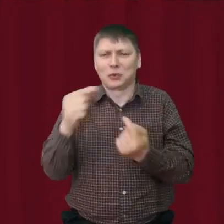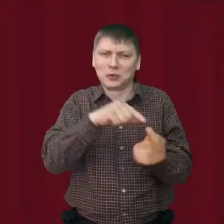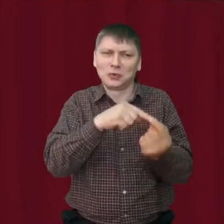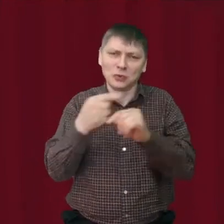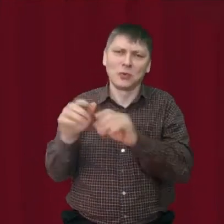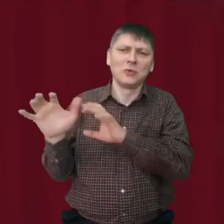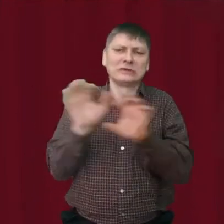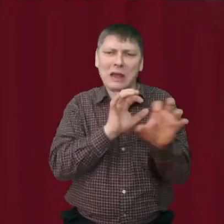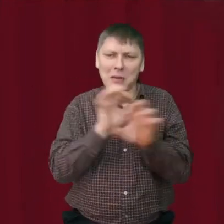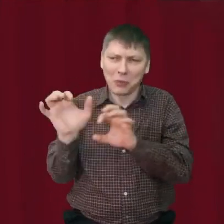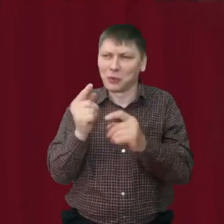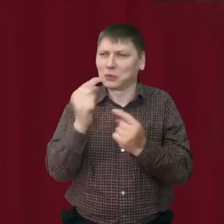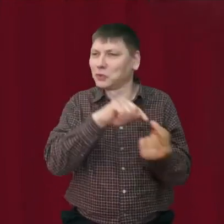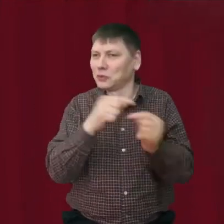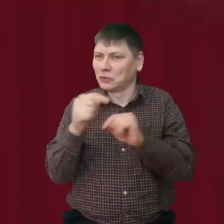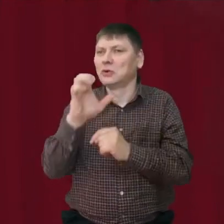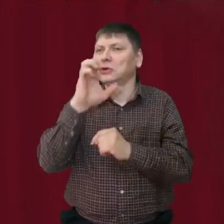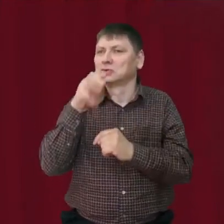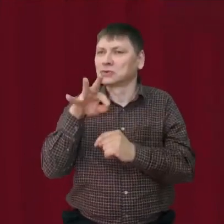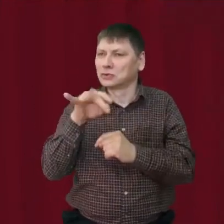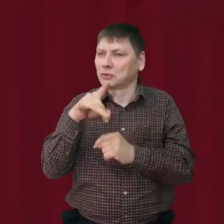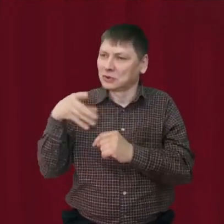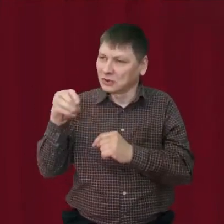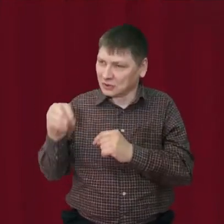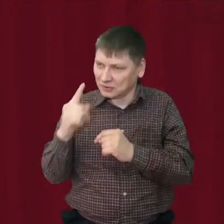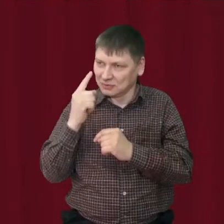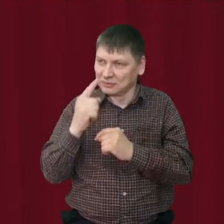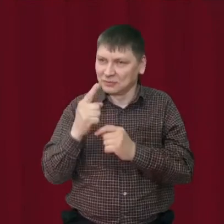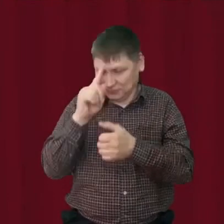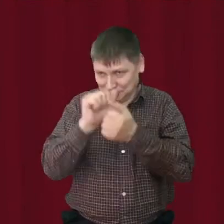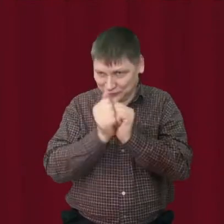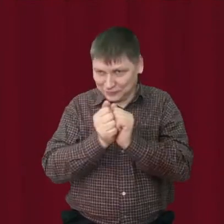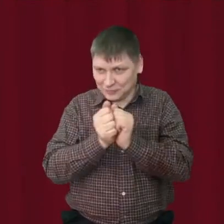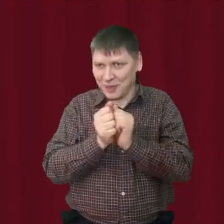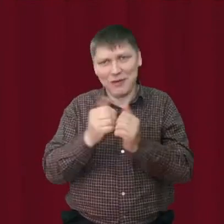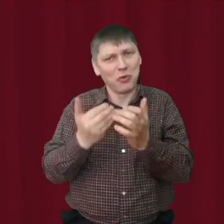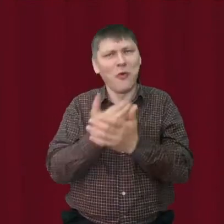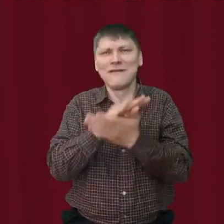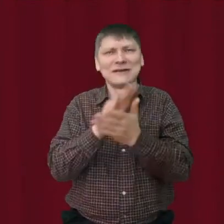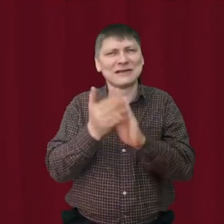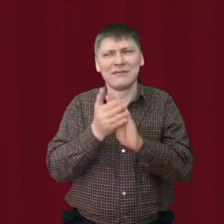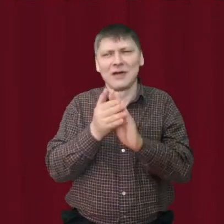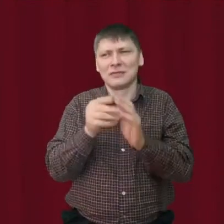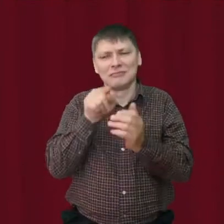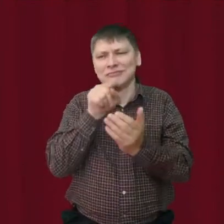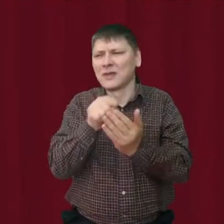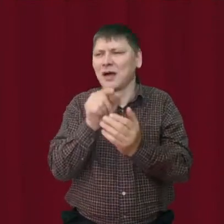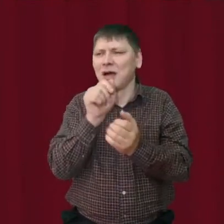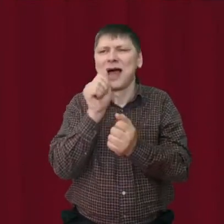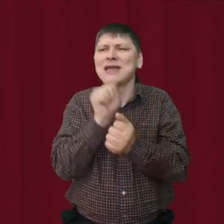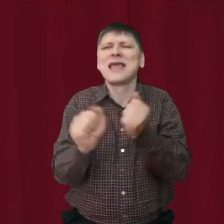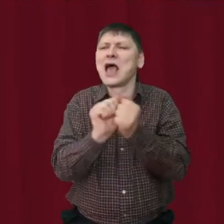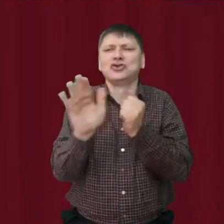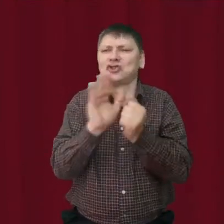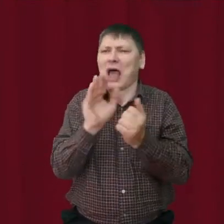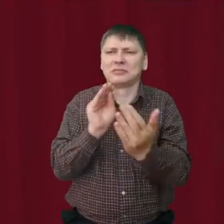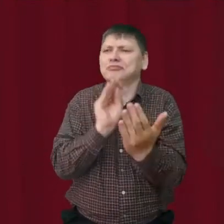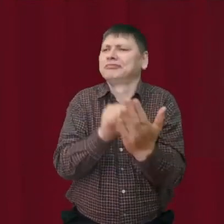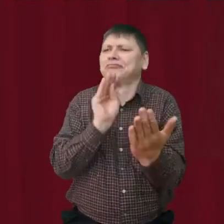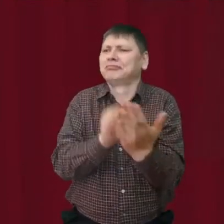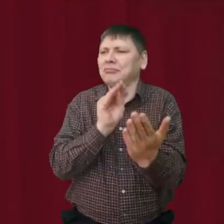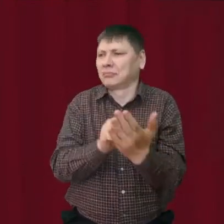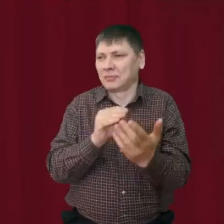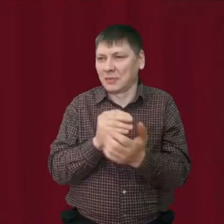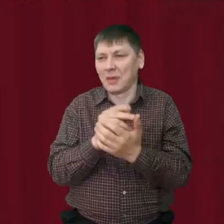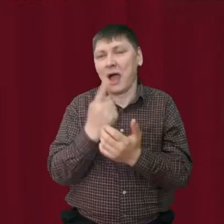переживание, заботу друг о друге. В Новом Завете оно не так часто, это слово «сторге», используется. Вот я хочу показать лишь один